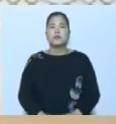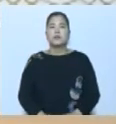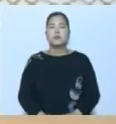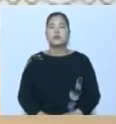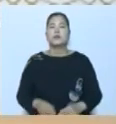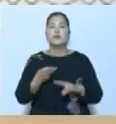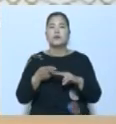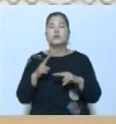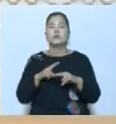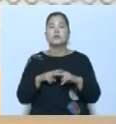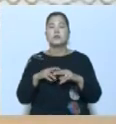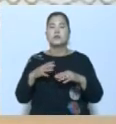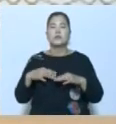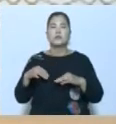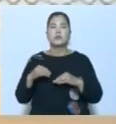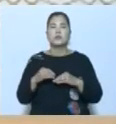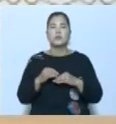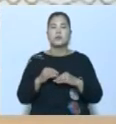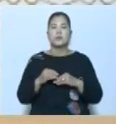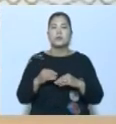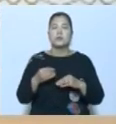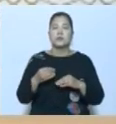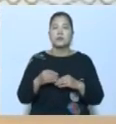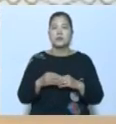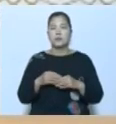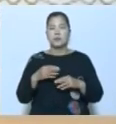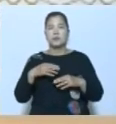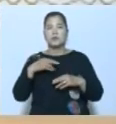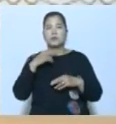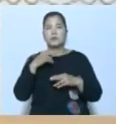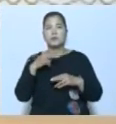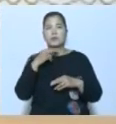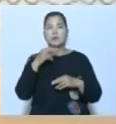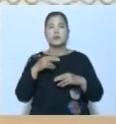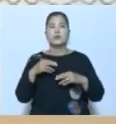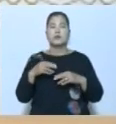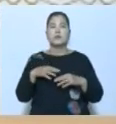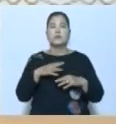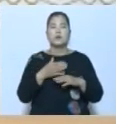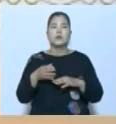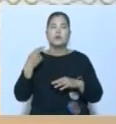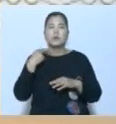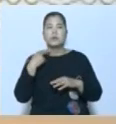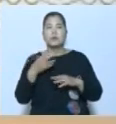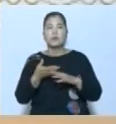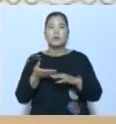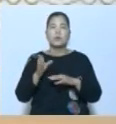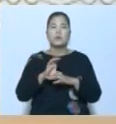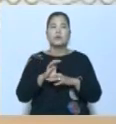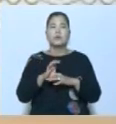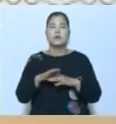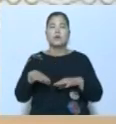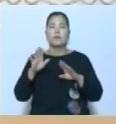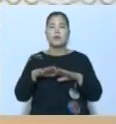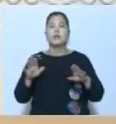осы мәселені шешу, шараларды ұйымдастыруға көңіл бөлу керек. Өте жауапкершілікпен. Балалардың